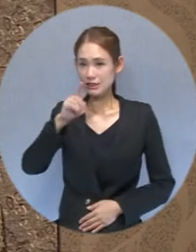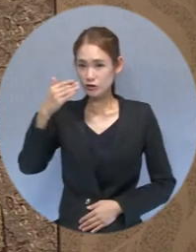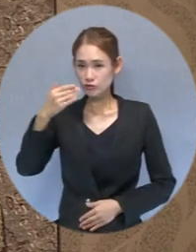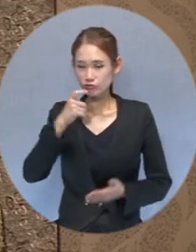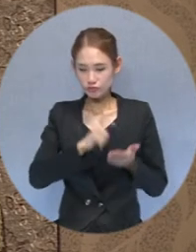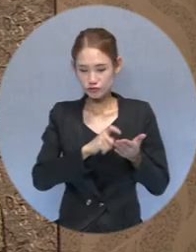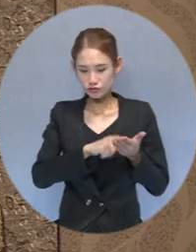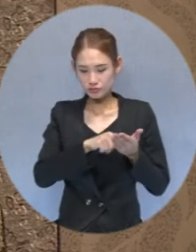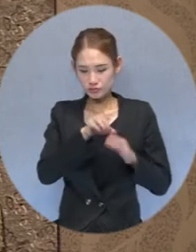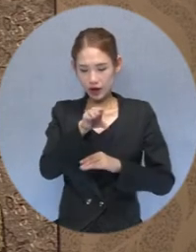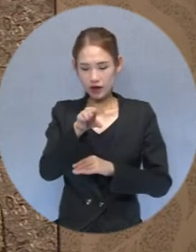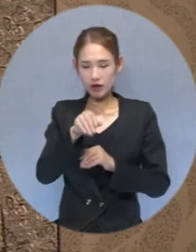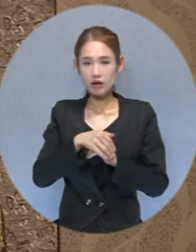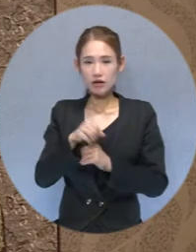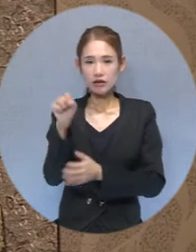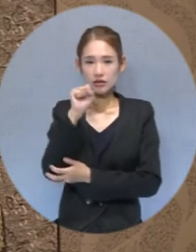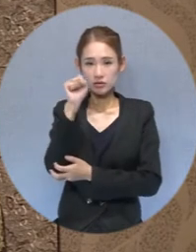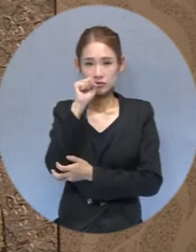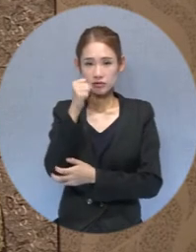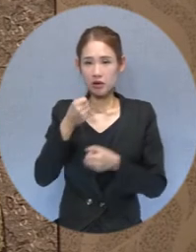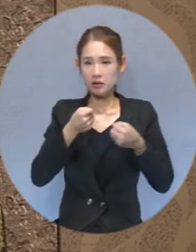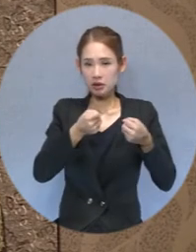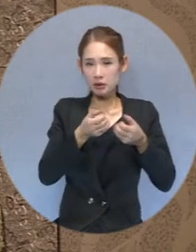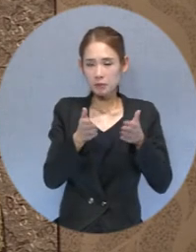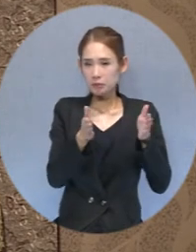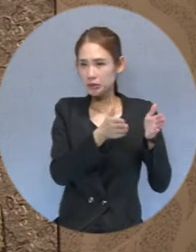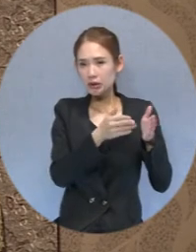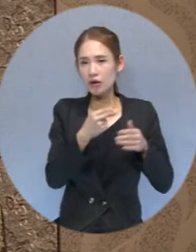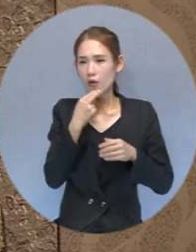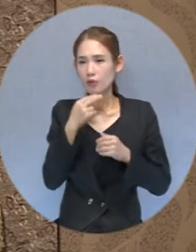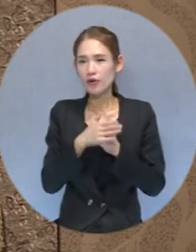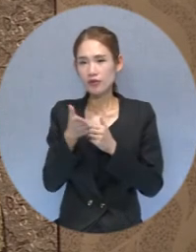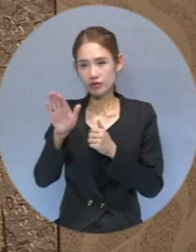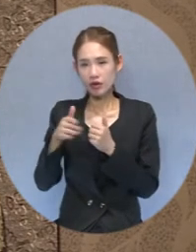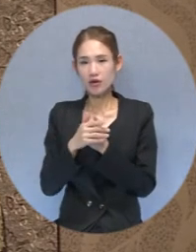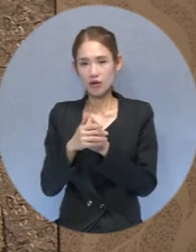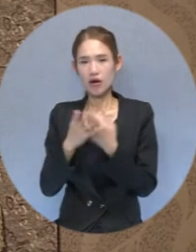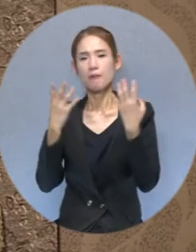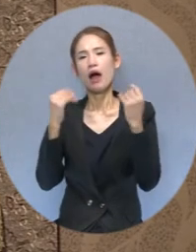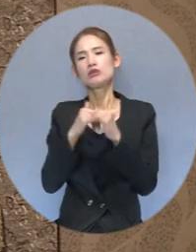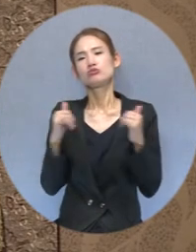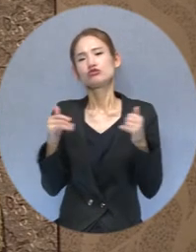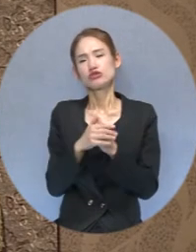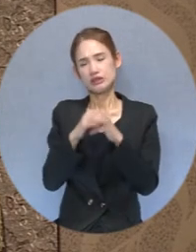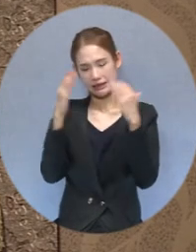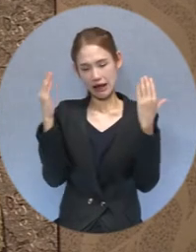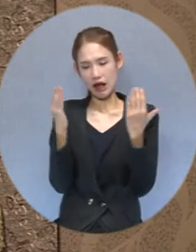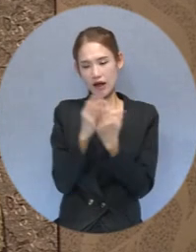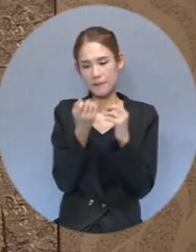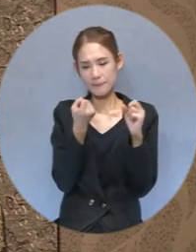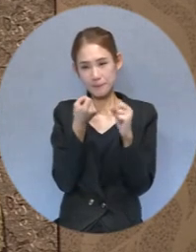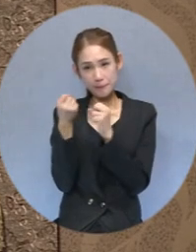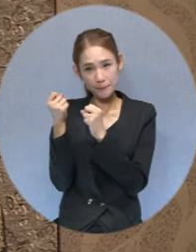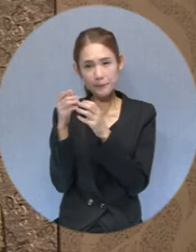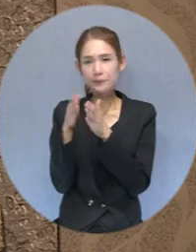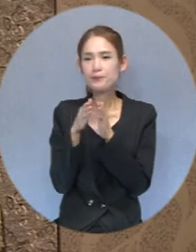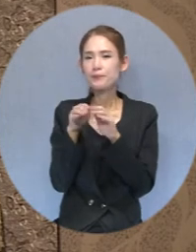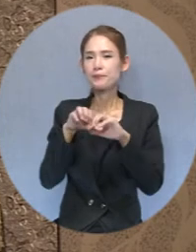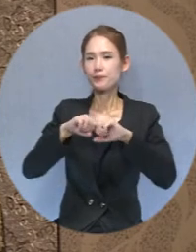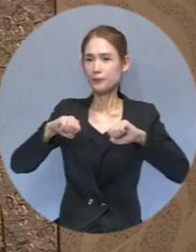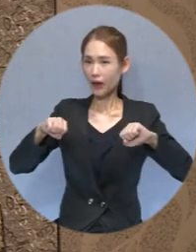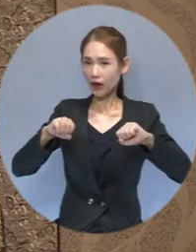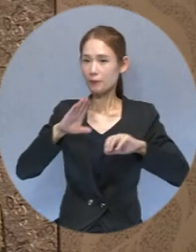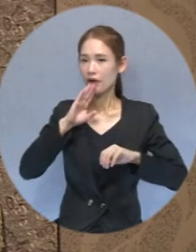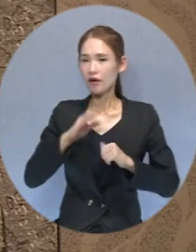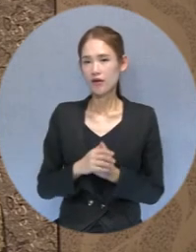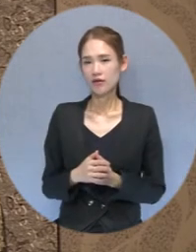다닐 때 네. 잘 안 비켜줬잖아요. 예. 그런데 요즘은 상당히 많은 부분들이 다 비켜주잖아요. 네 맞습니다. 네, 뭐